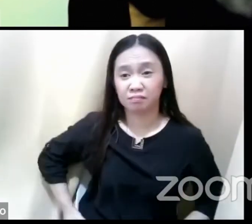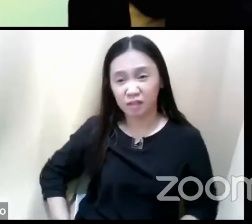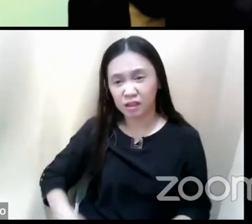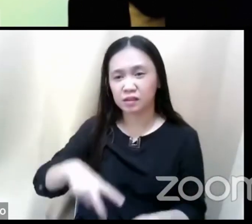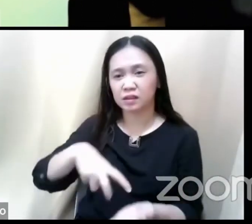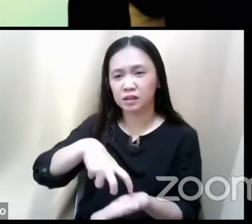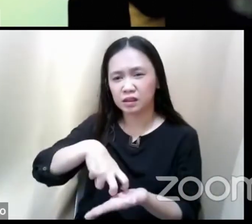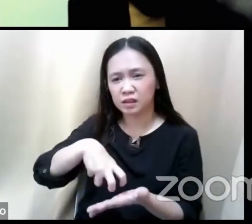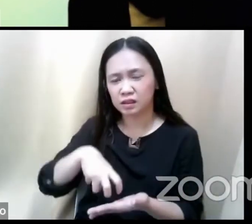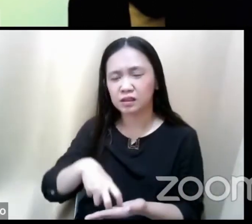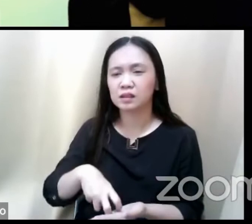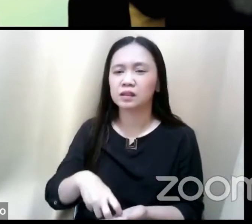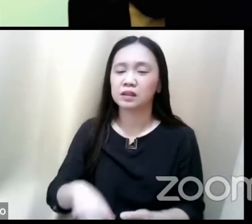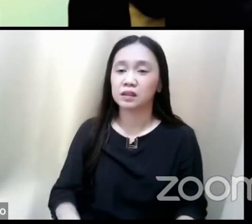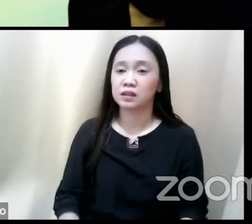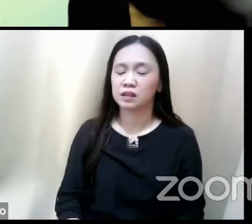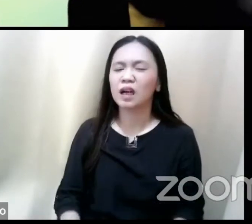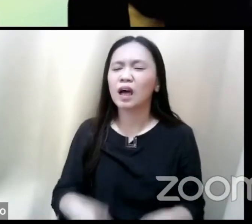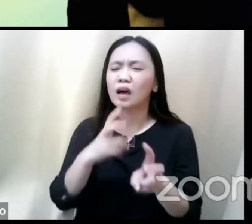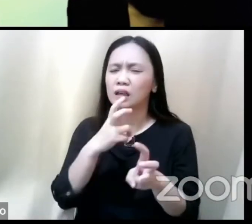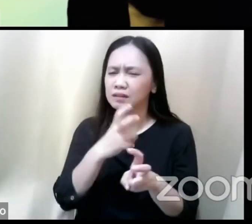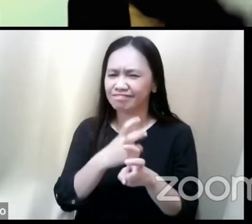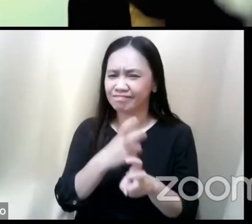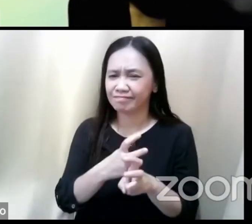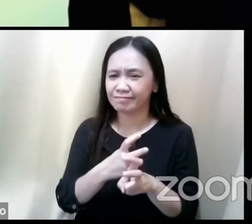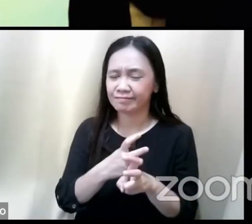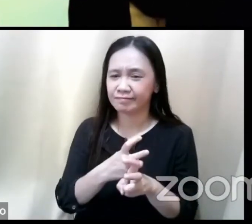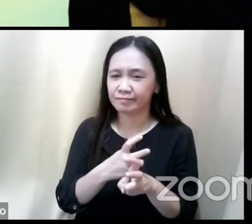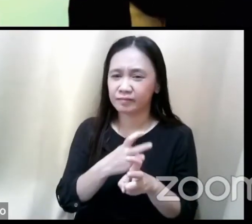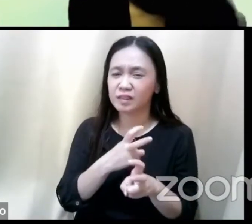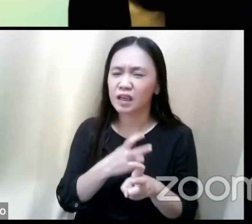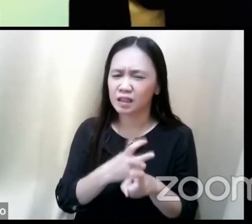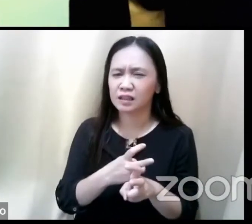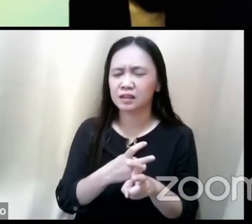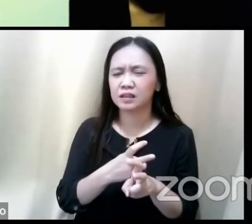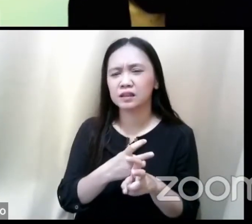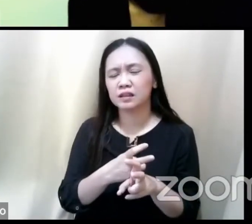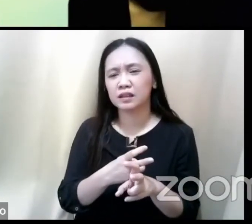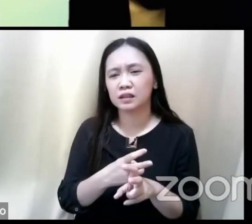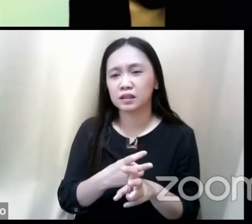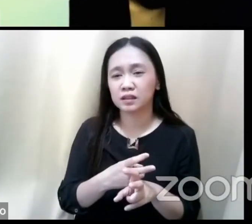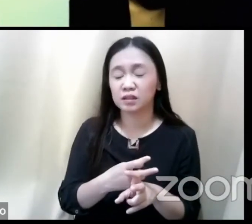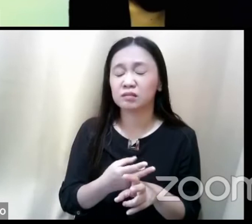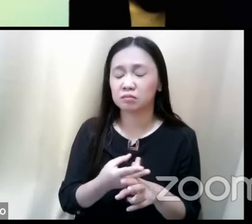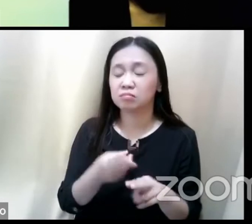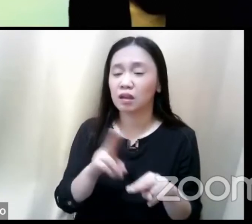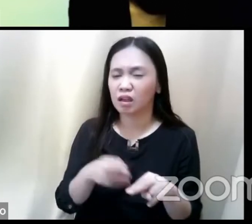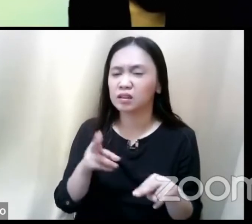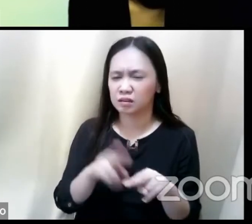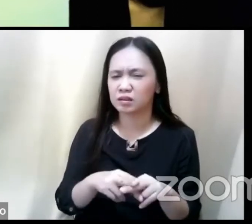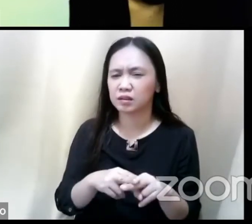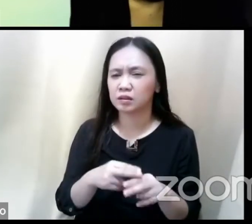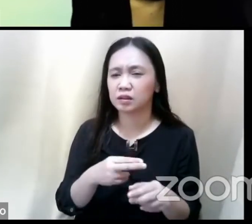ganun. So mahirap yung may stretch lahat yun. So added injury sa kanya. So